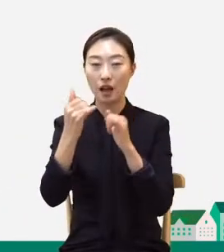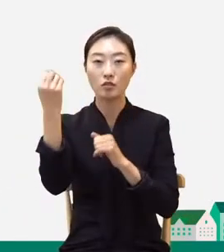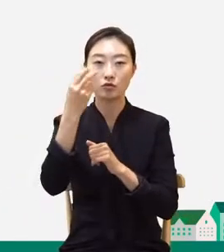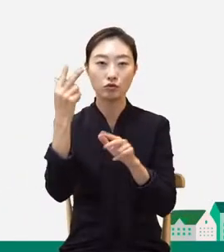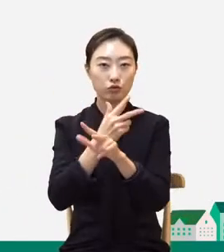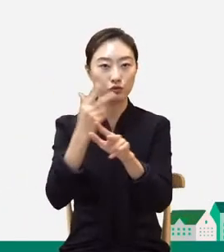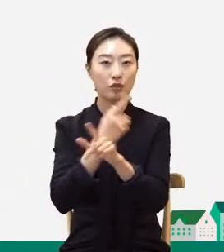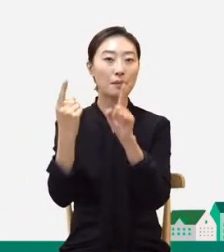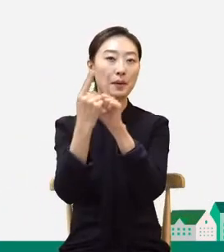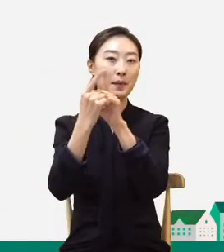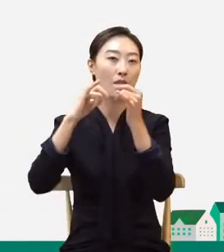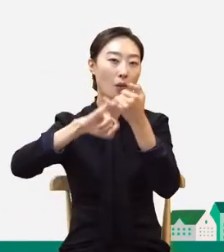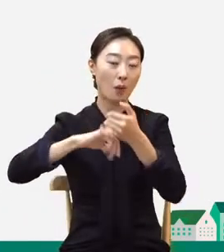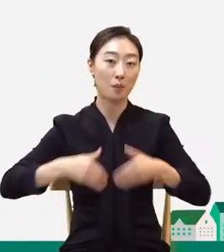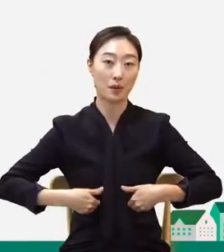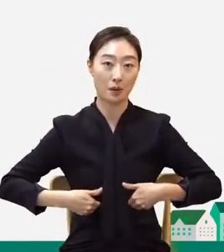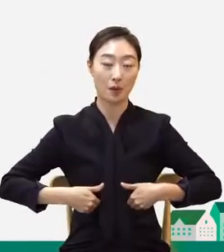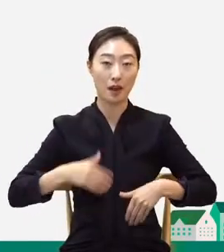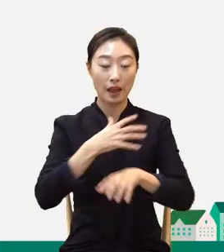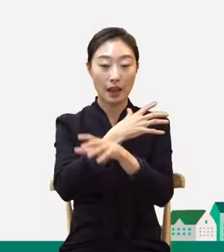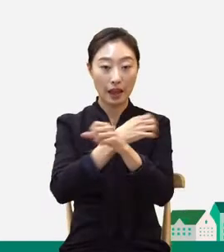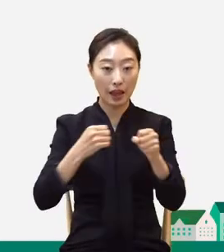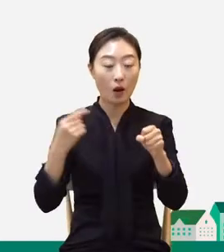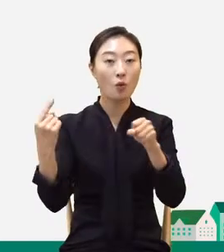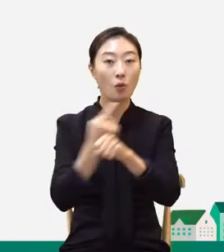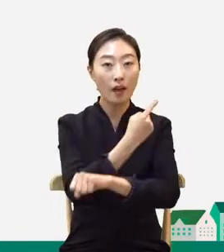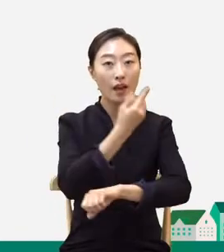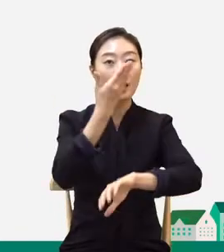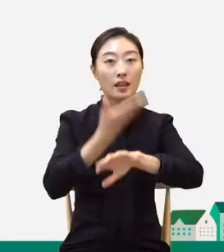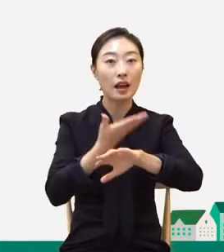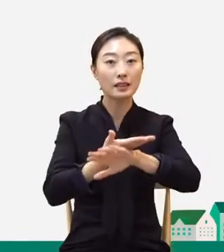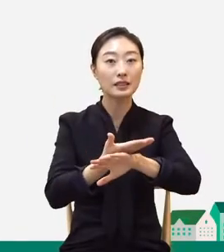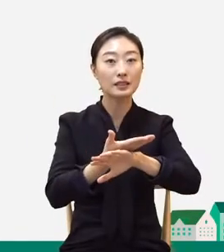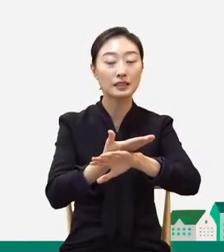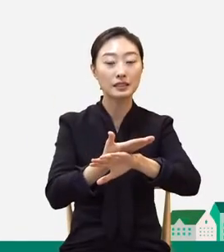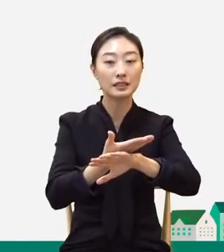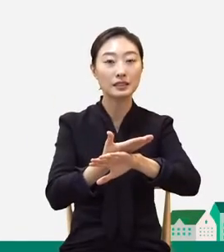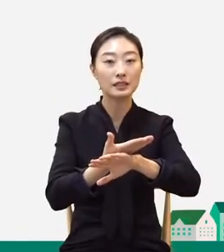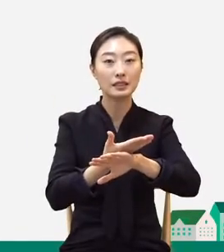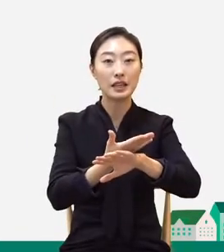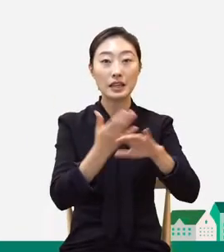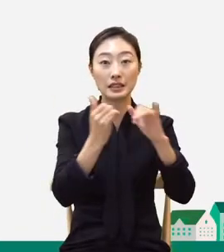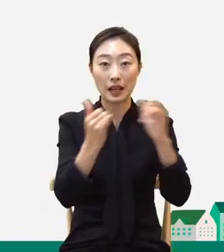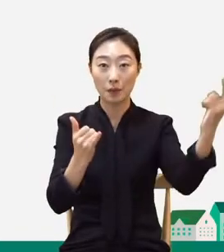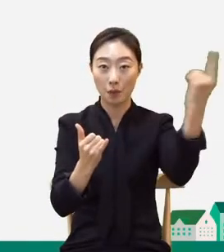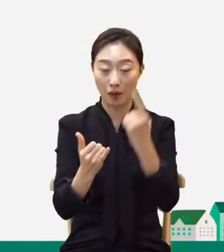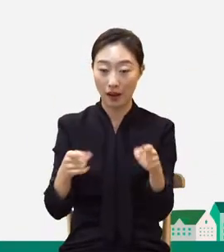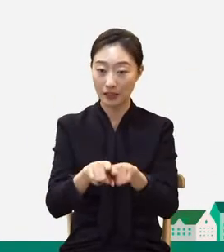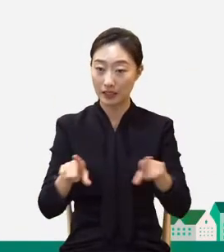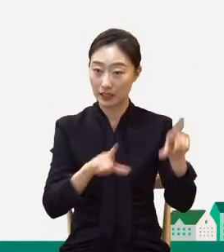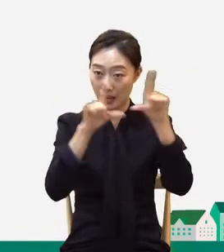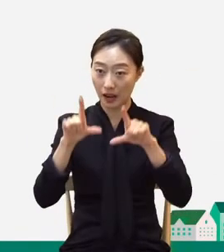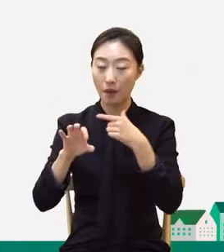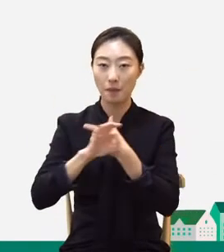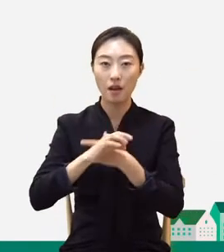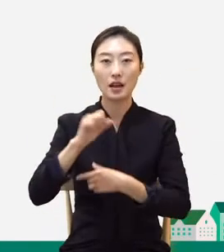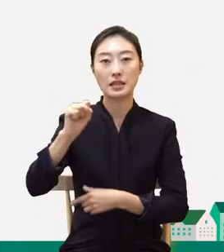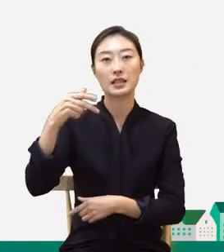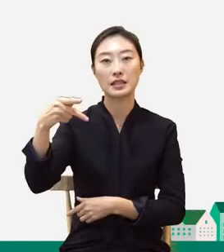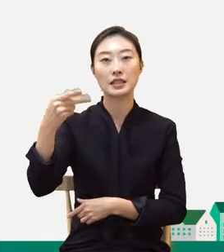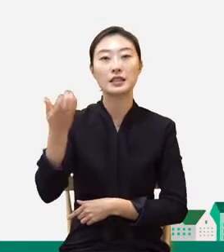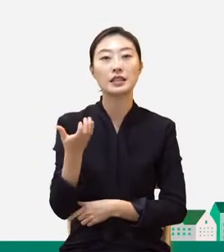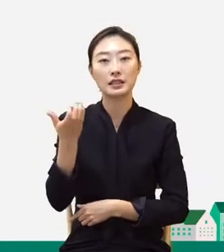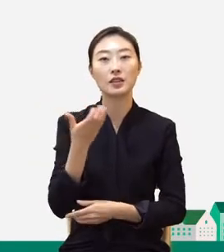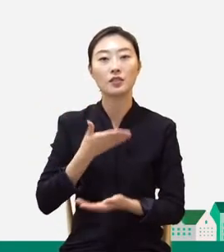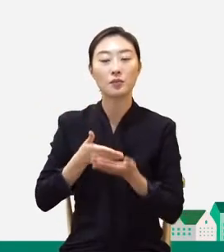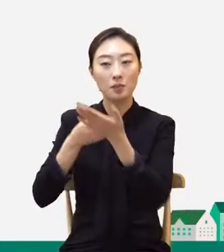합니다. 또 계약 당사자 외에 장기간 거주하는 동거인이 생겼을 경우에는 SH의 사전심의를